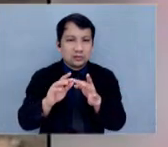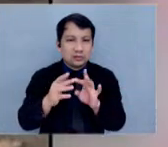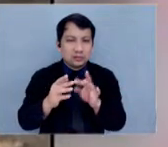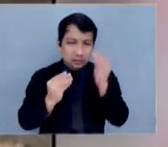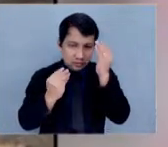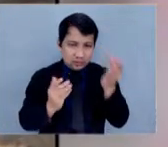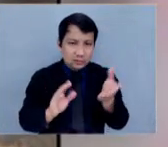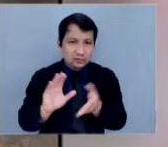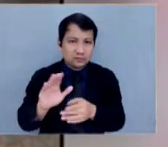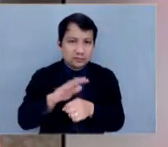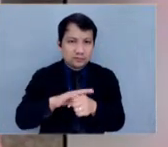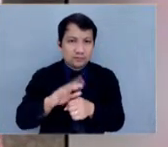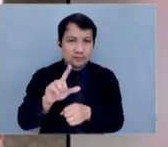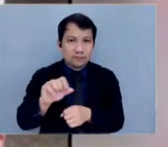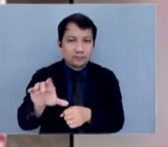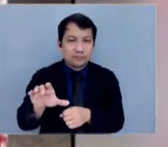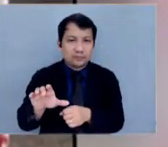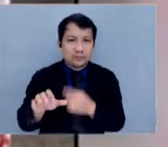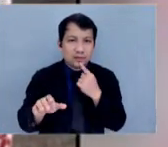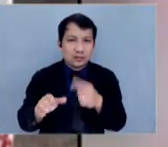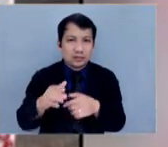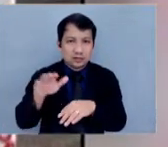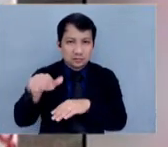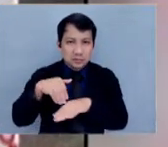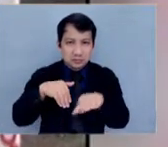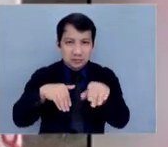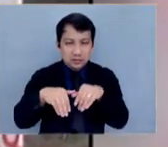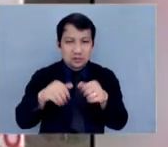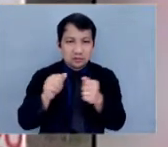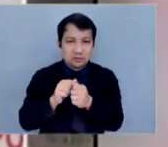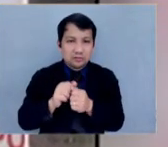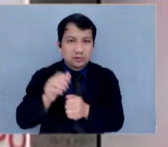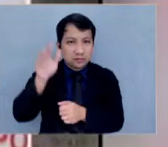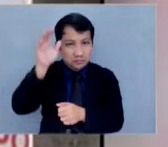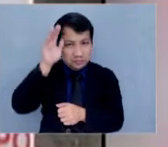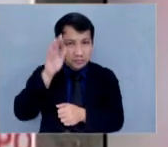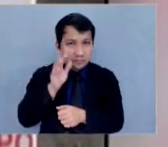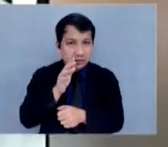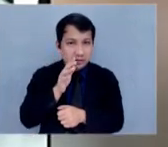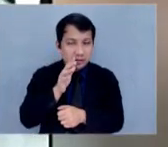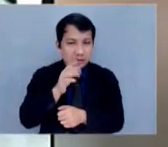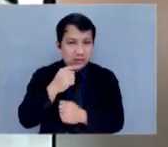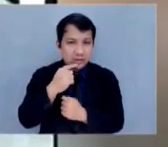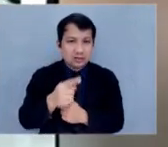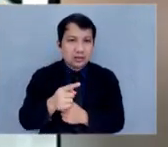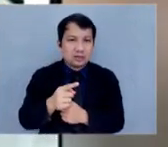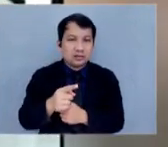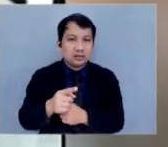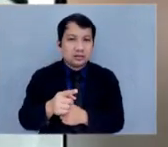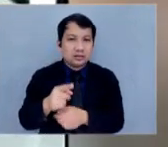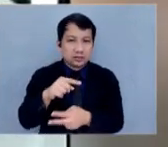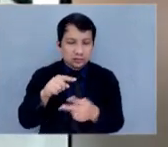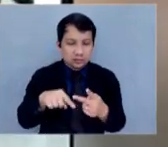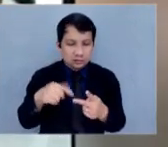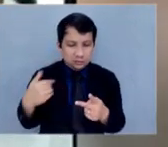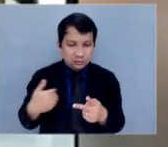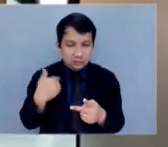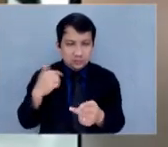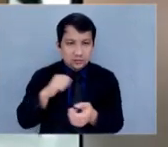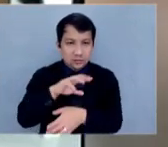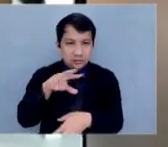lokal na pamahalaan at pinatawag ang mga sangkot kasama ang kanilang mga magulang. Ayon sa mga otoridad, 2 menor de edad ang sangkot sa